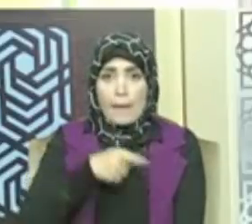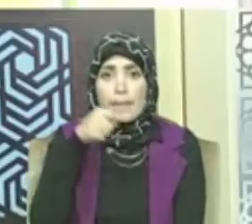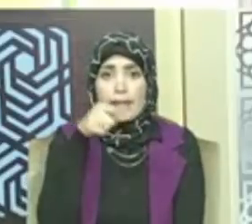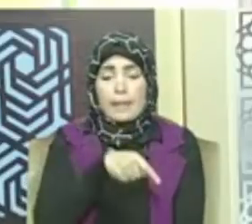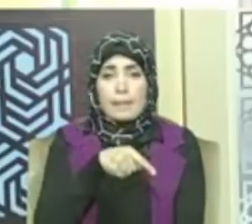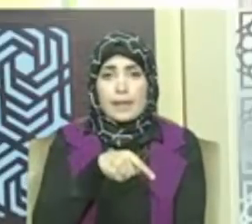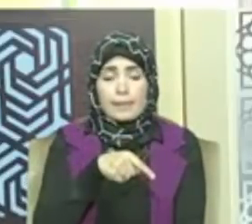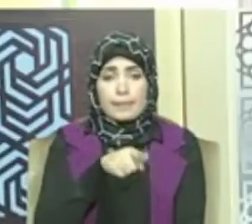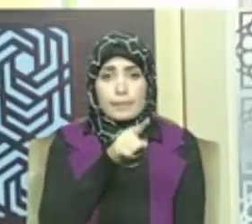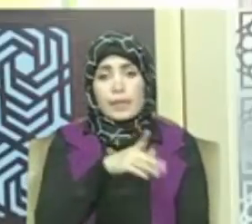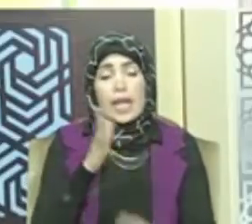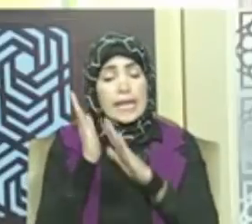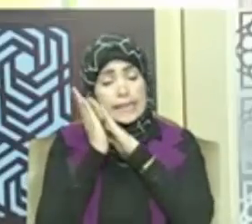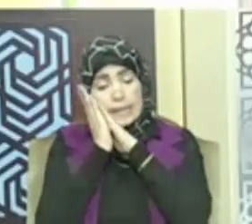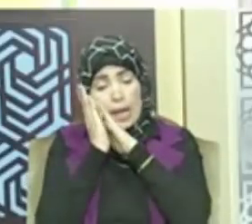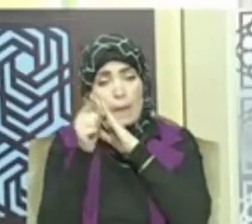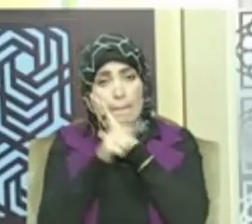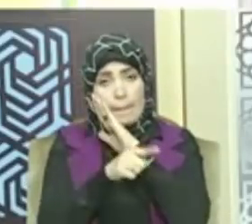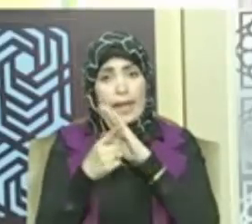من بات شبعان